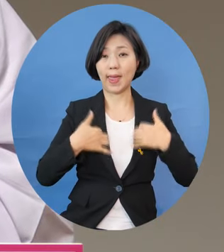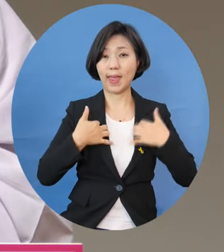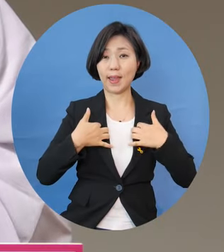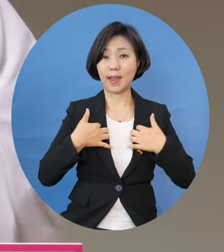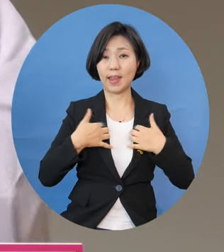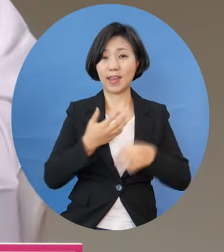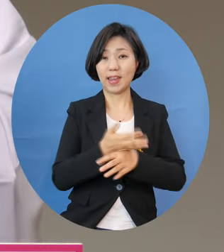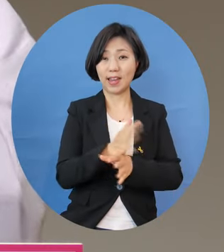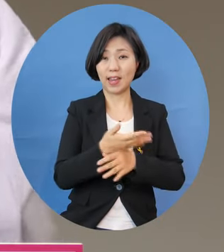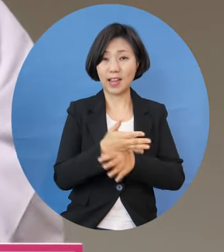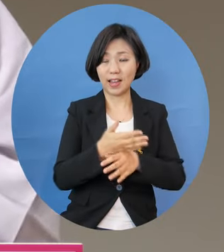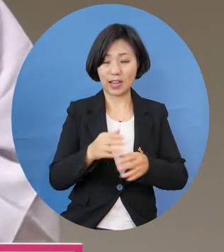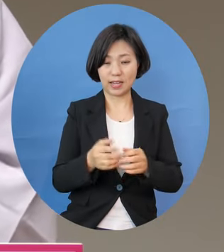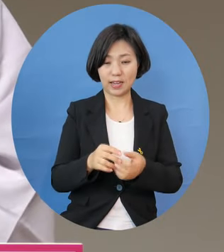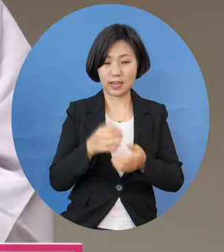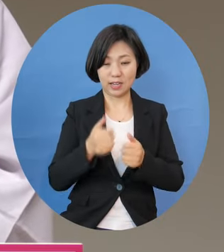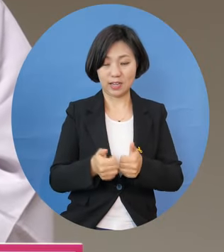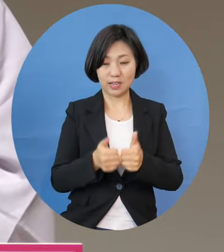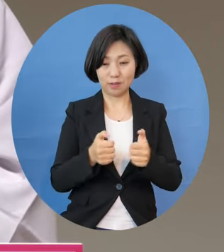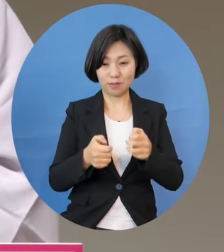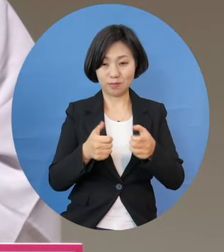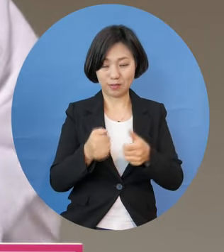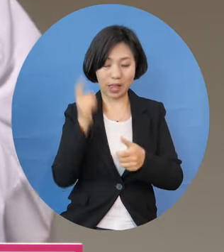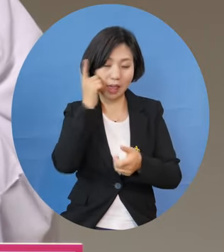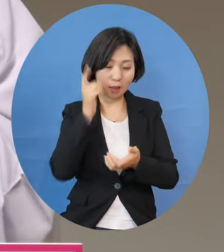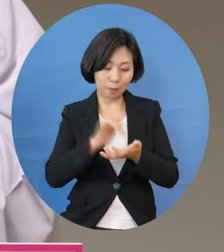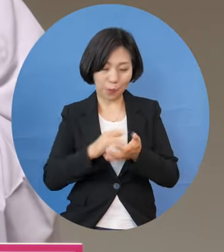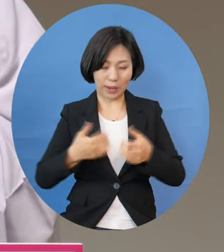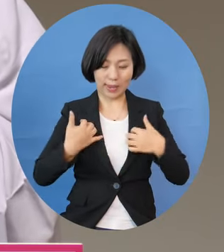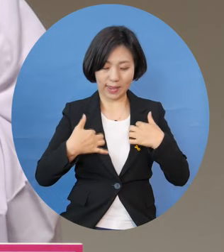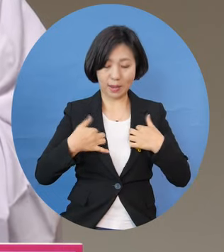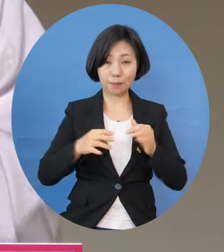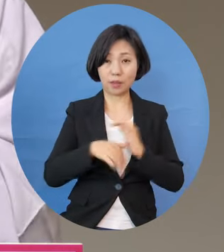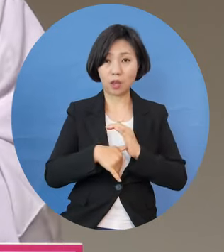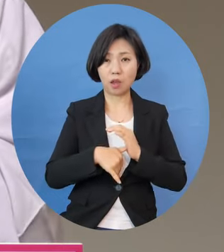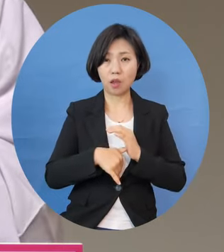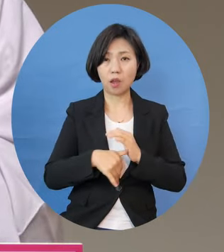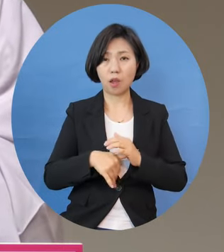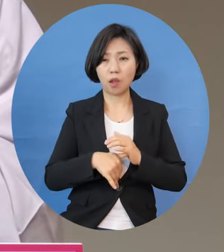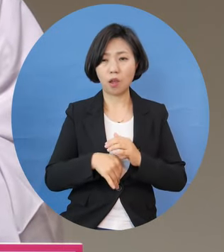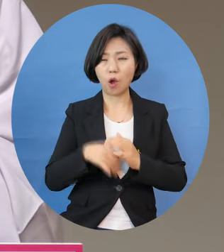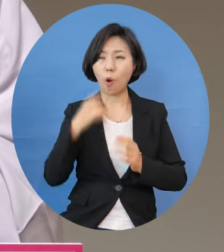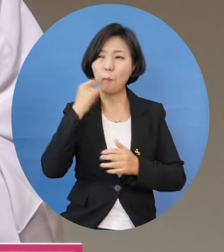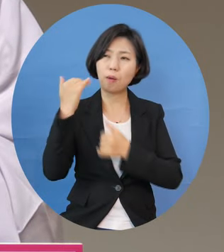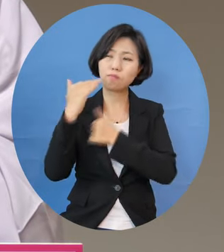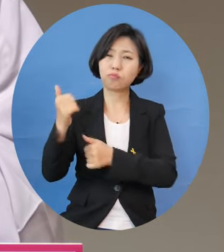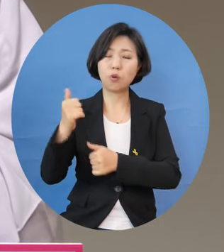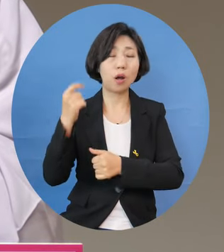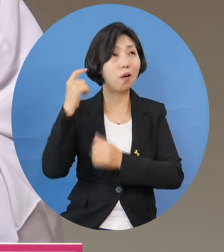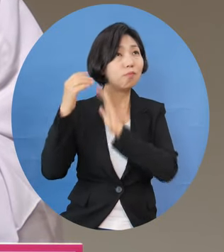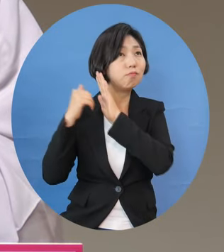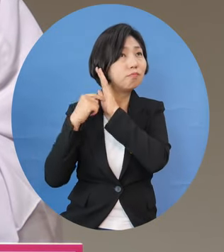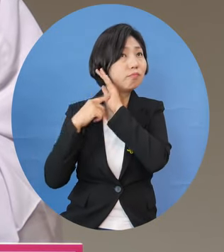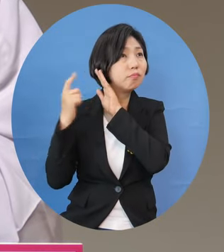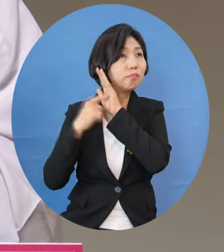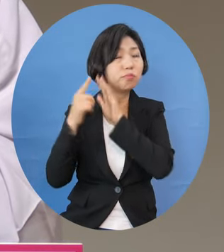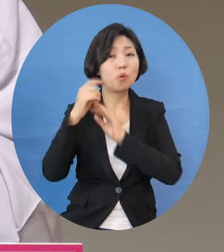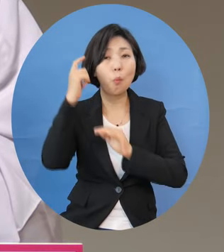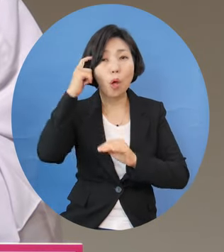돼요. 엄마가 불러도 귀에 안 들려요. 그만큼 집중하거든. 왜? 지가 좋아서 한다. 이게 자발성이에요.